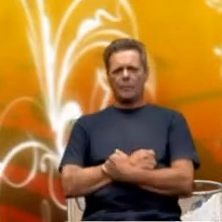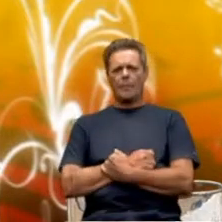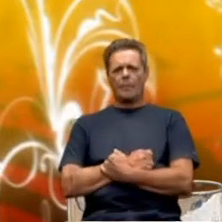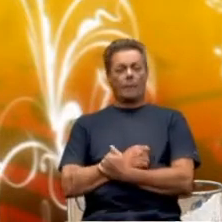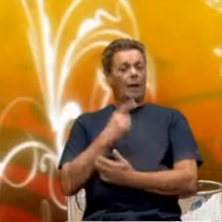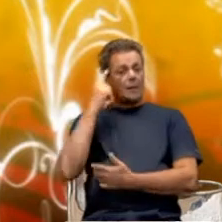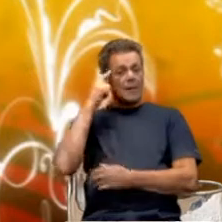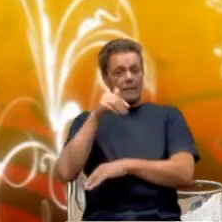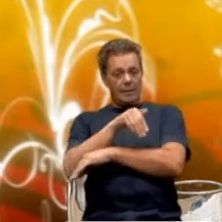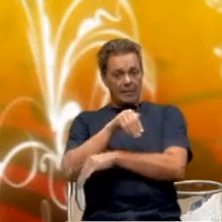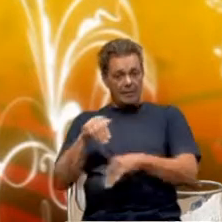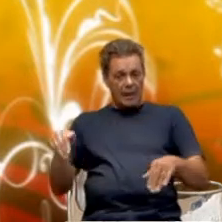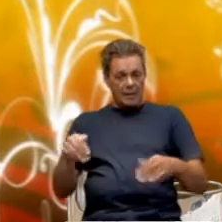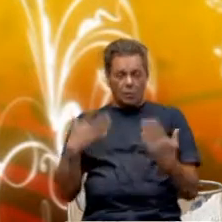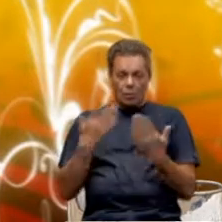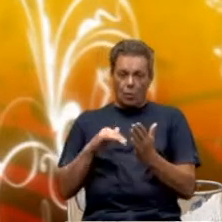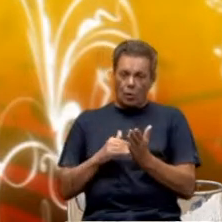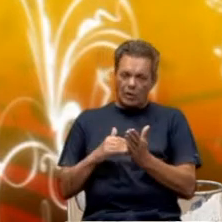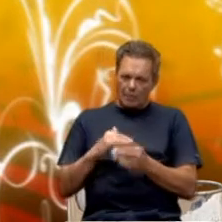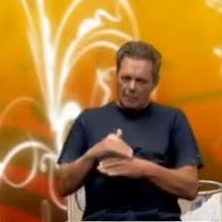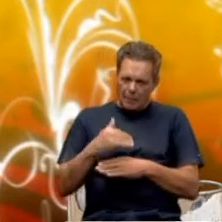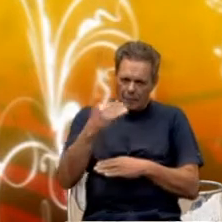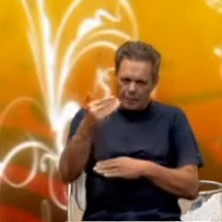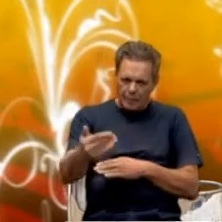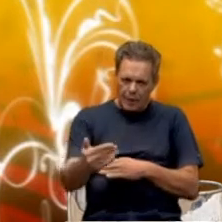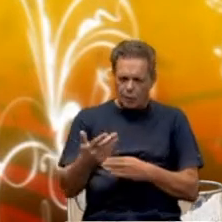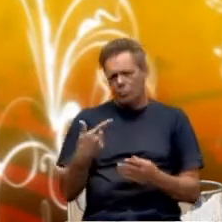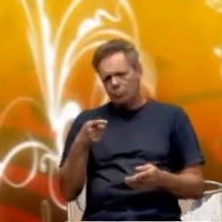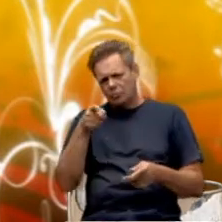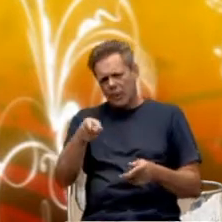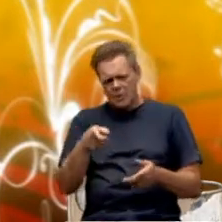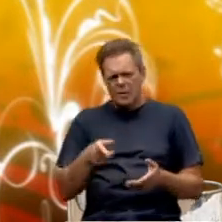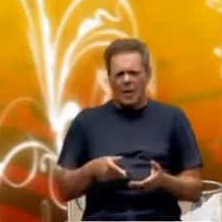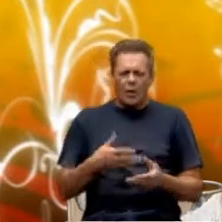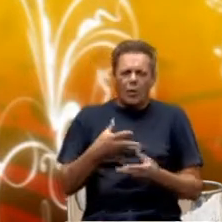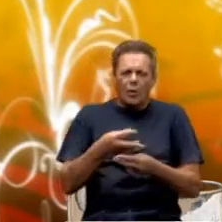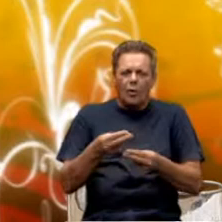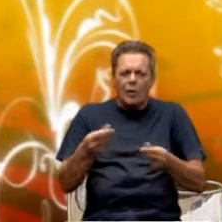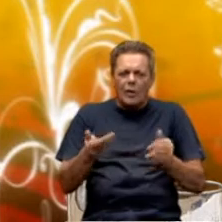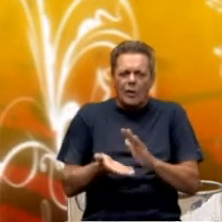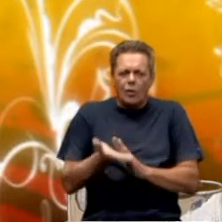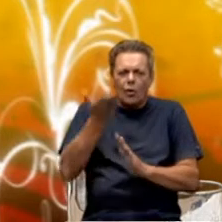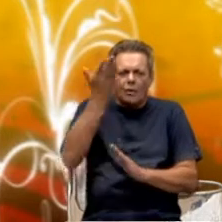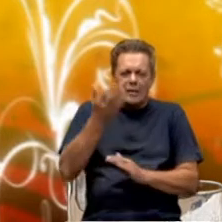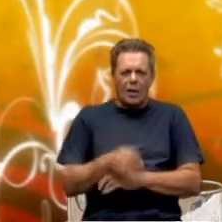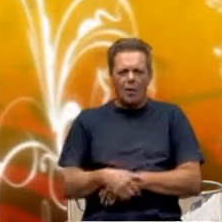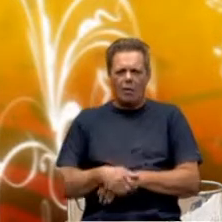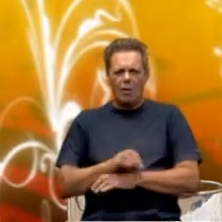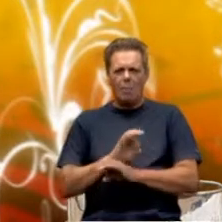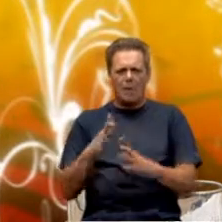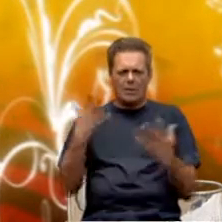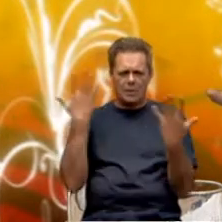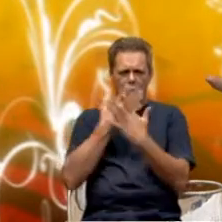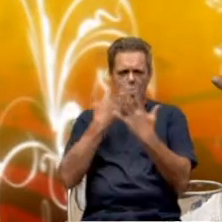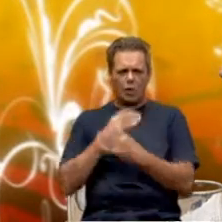znati granicu koju trebam preći da bi se ono nježno dizalo gore. Bez ikakvog šoka,